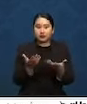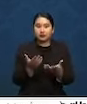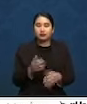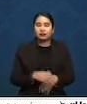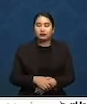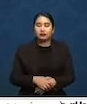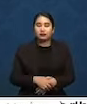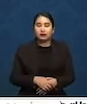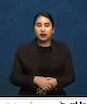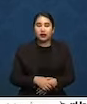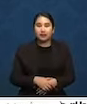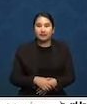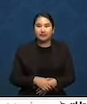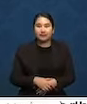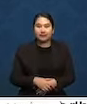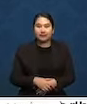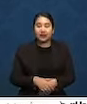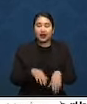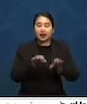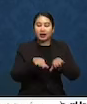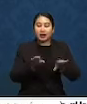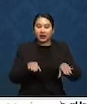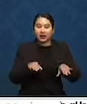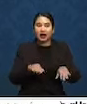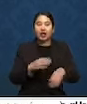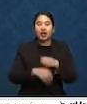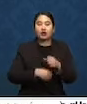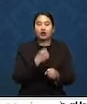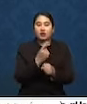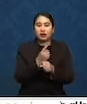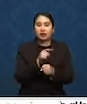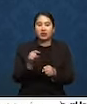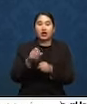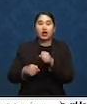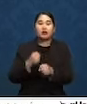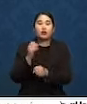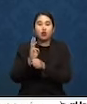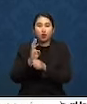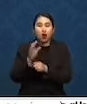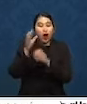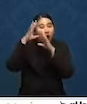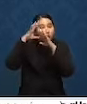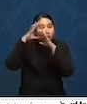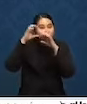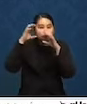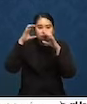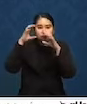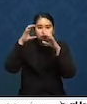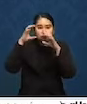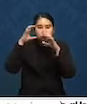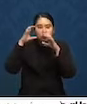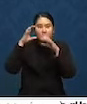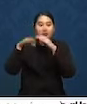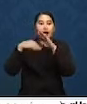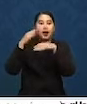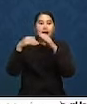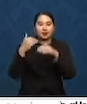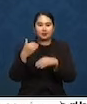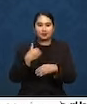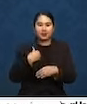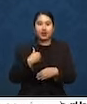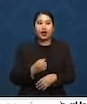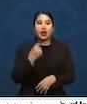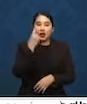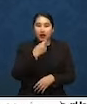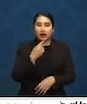ไม่ครับเด็ก 1-6ขวบเนี่ยสมองกำลังเติบโตสำหรับสมาชิกสภาผู้แทนที่กำลังจะมี